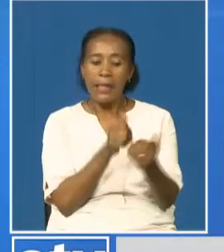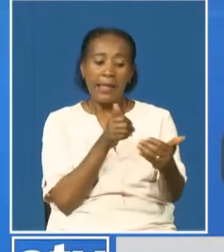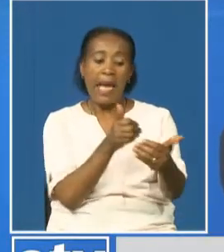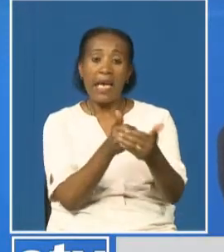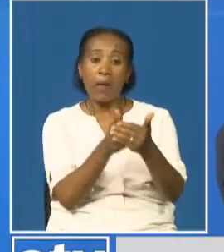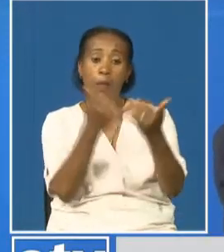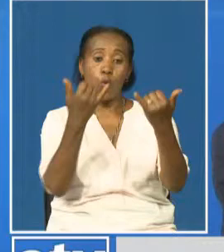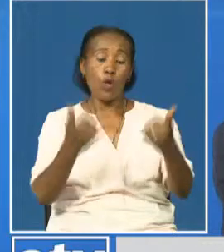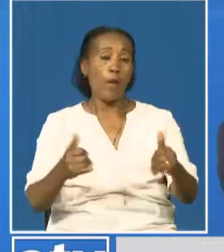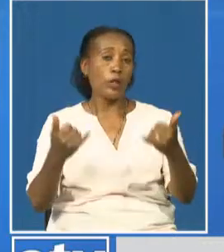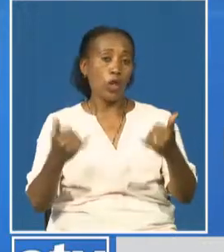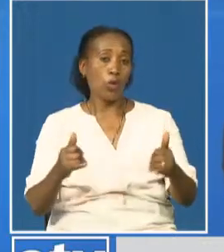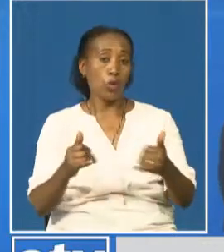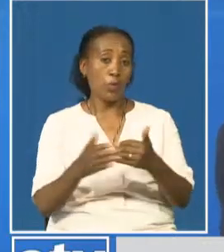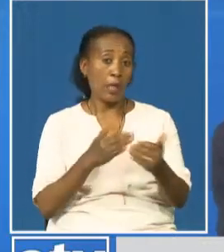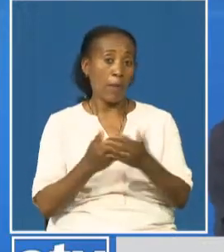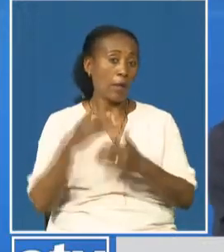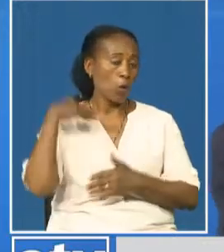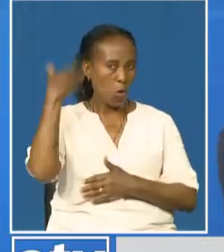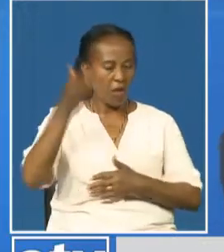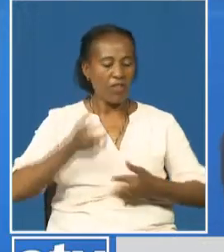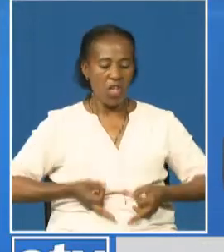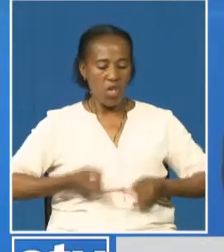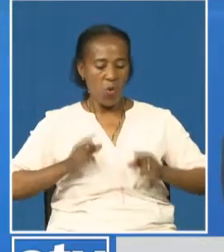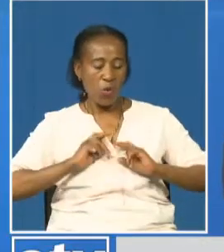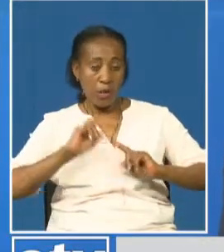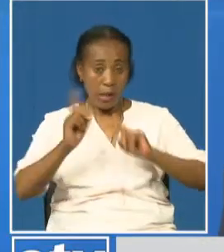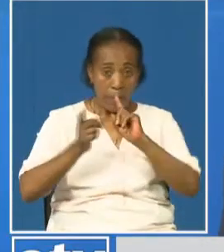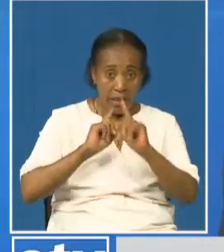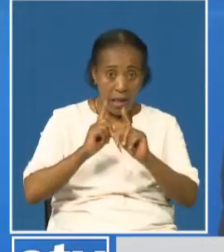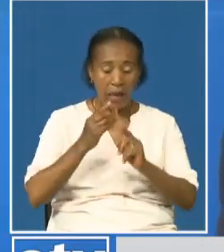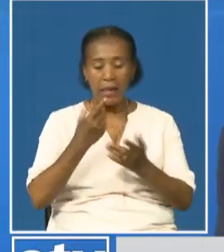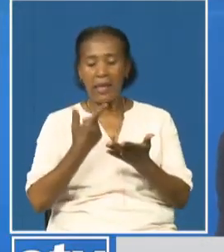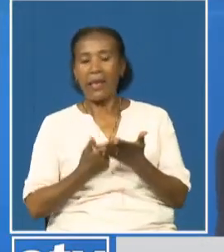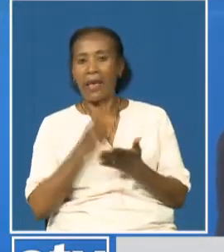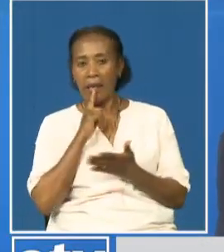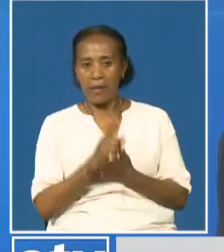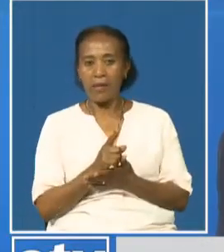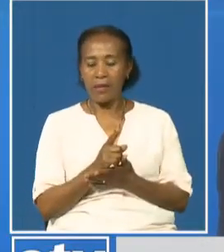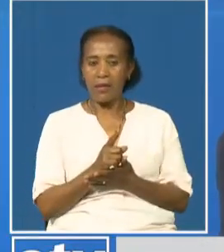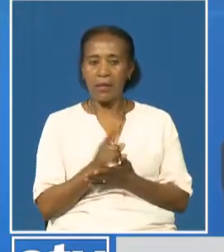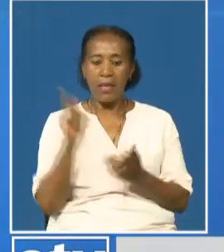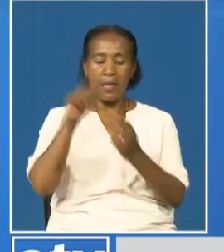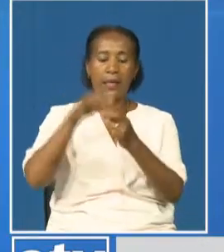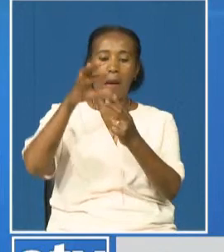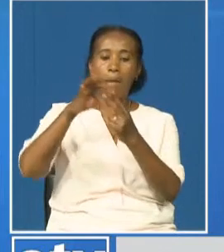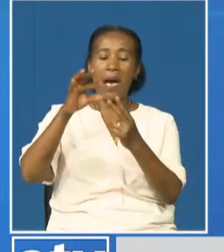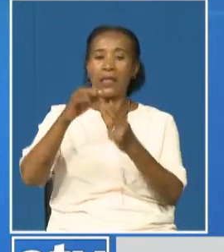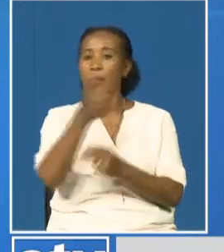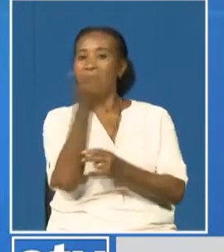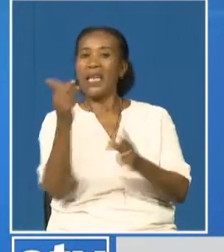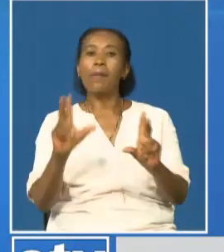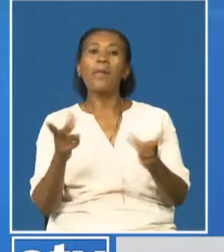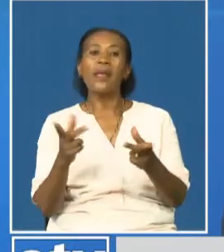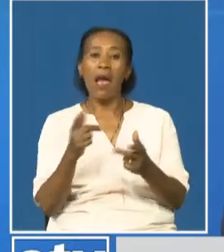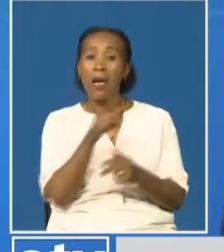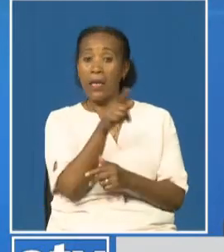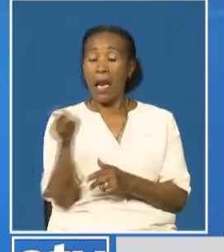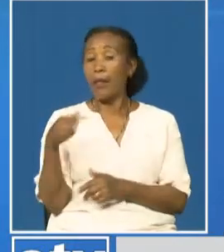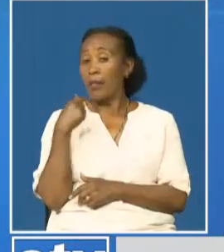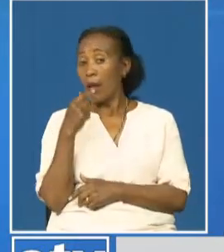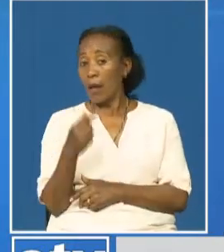ተቀራርቦ የመጫወት ምናልባት የወደፊት ህይወትን የመነጋገር ነውና ይሄንን እንዳማራጭ በሌሎች ሚዲያዎች አሁን